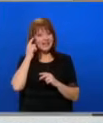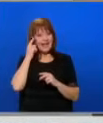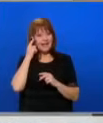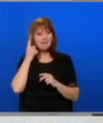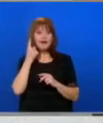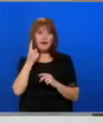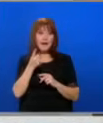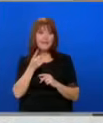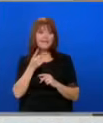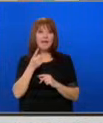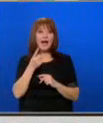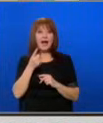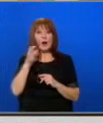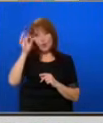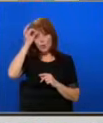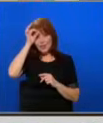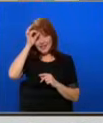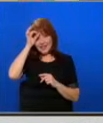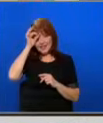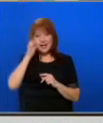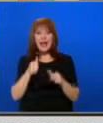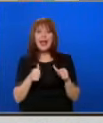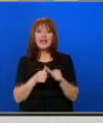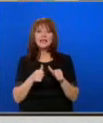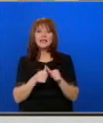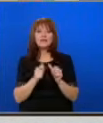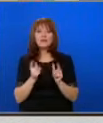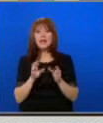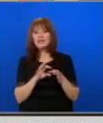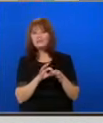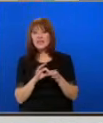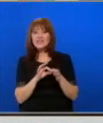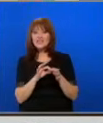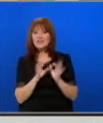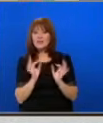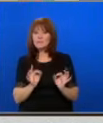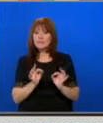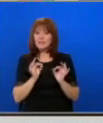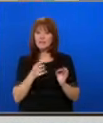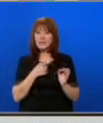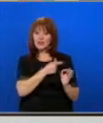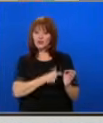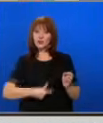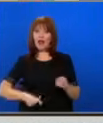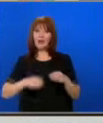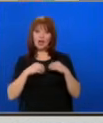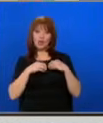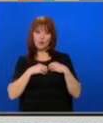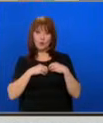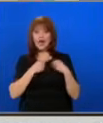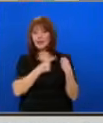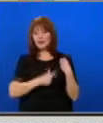по език и литература. Литературите са нещо специфично, свързано с националния дух, с националната